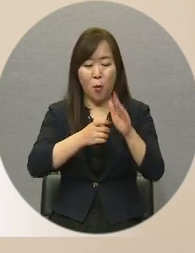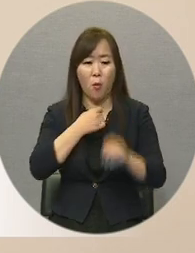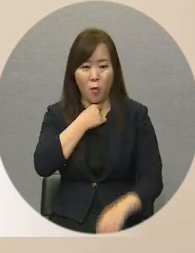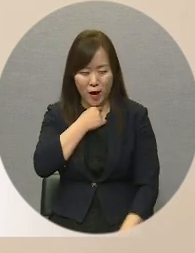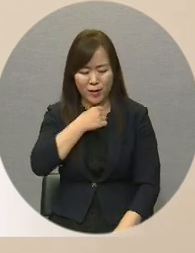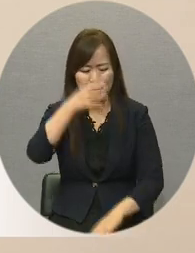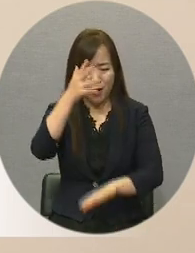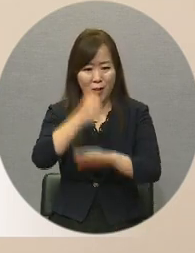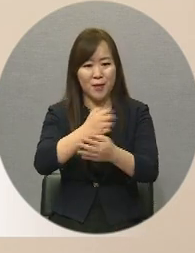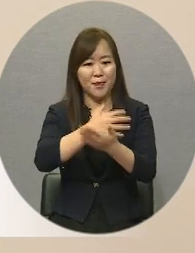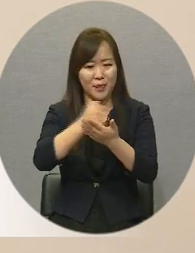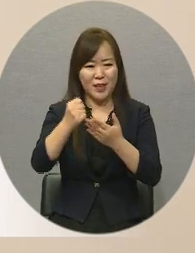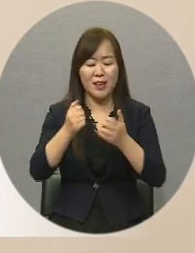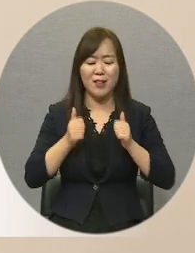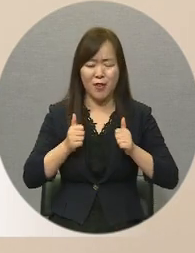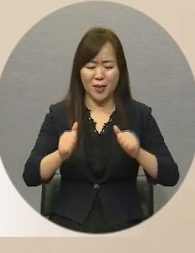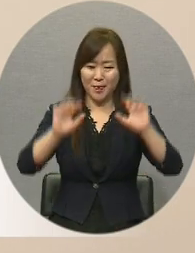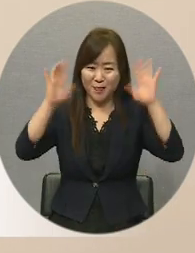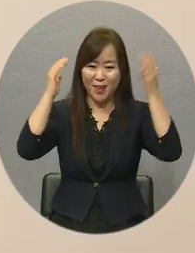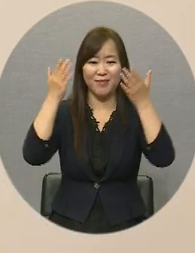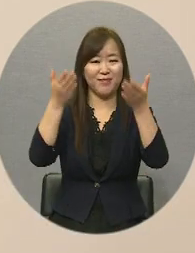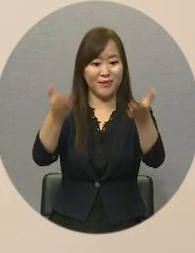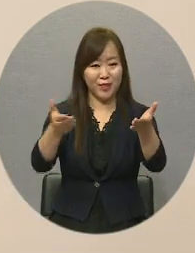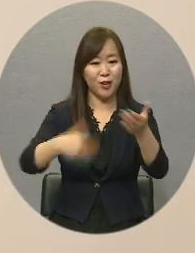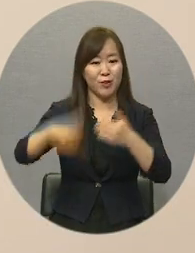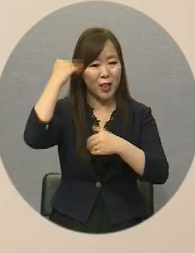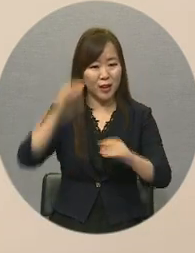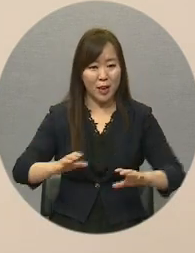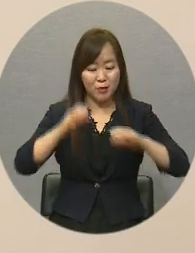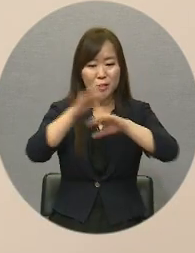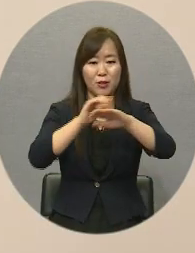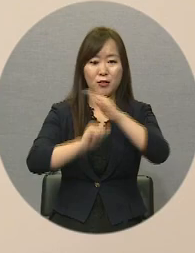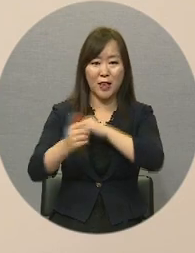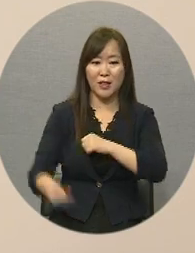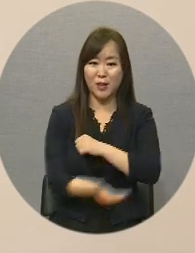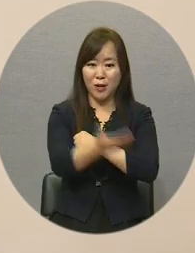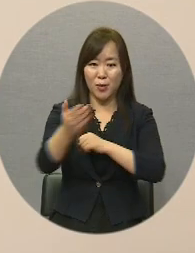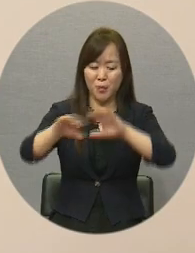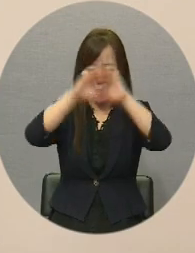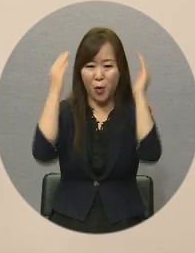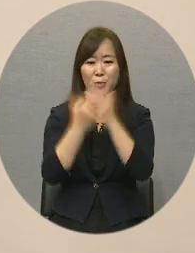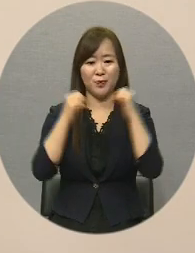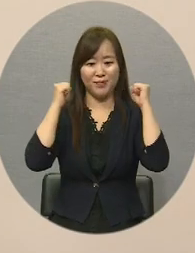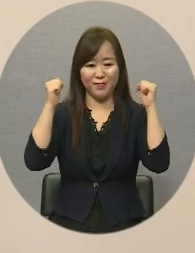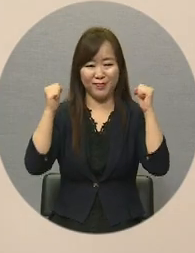목표하신 성과를 이루시기를 열심히 응원하도록 하겠습니다. 우리 선수단 여러분들 모두